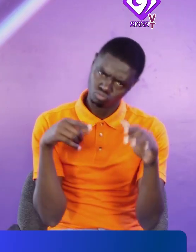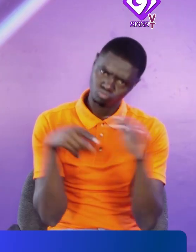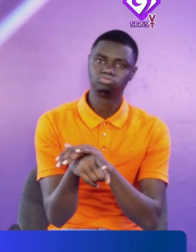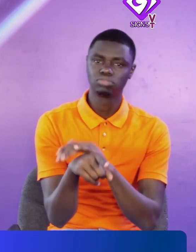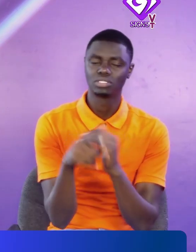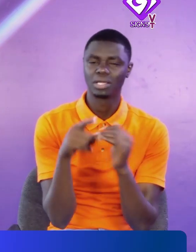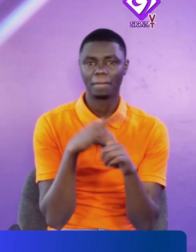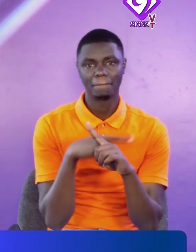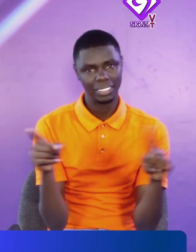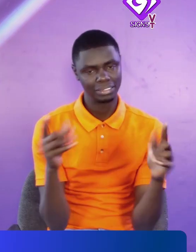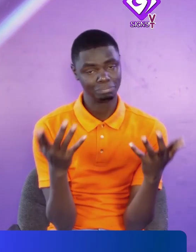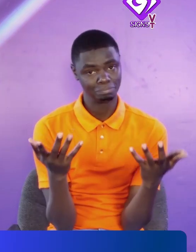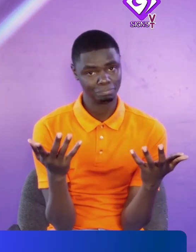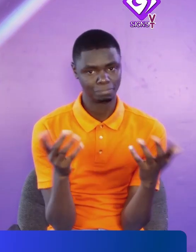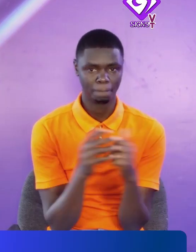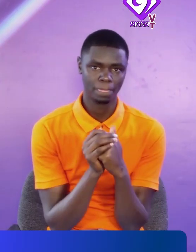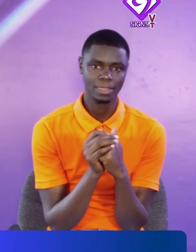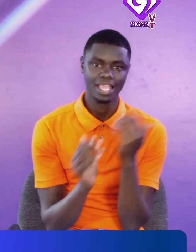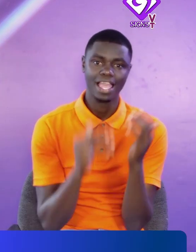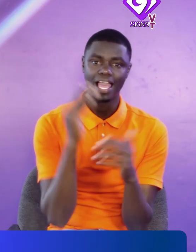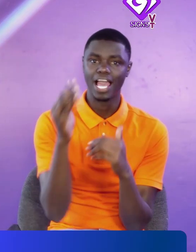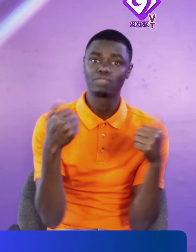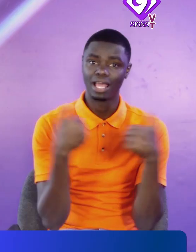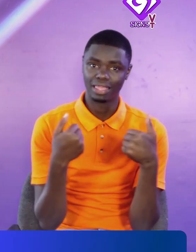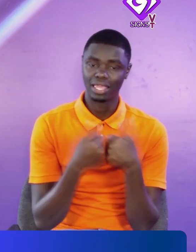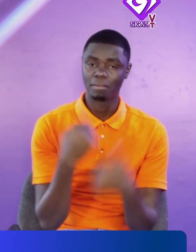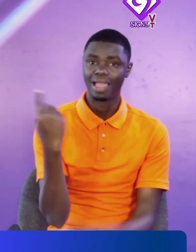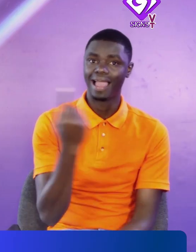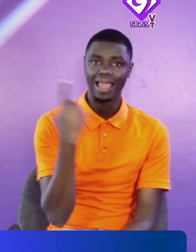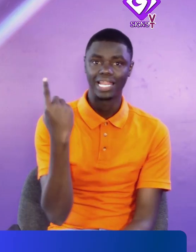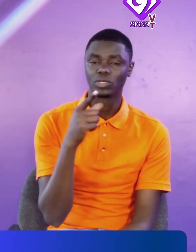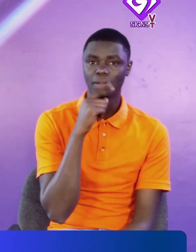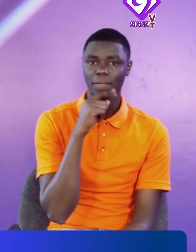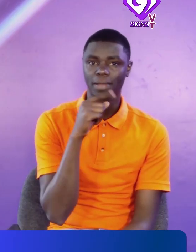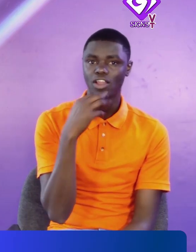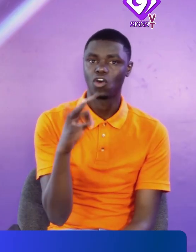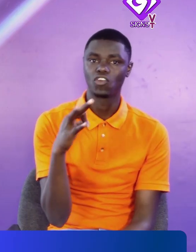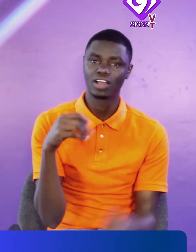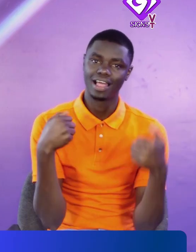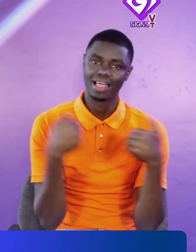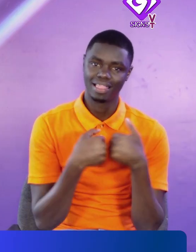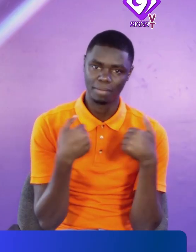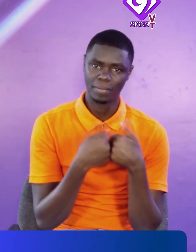all ni after the game, Haaland alikuwa man of the match. Maripota wakimuinterview